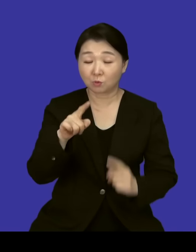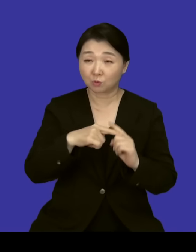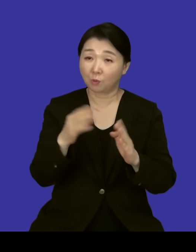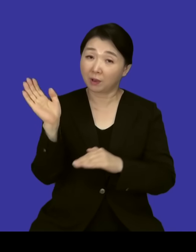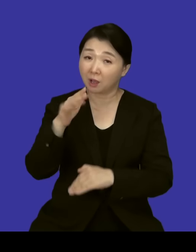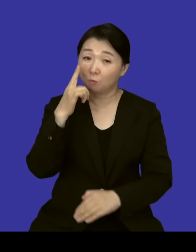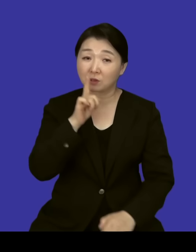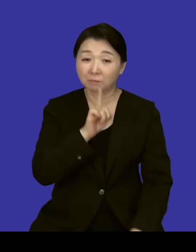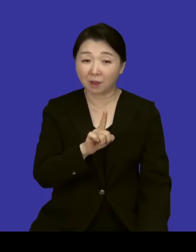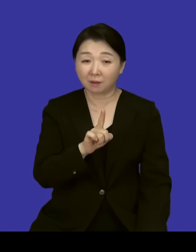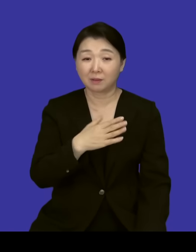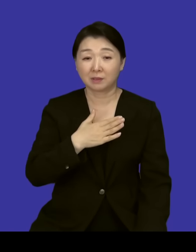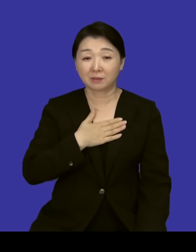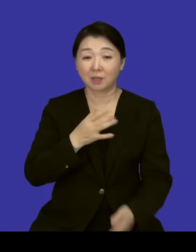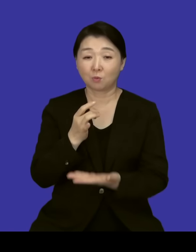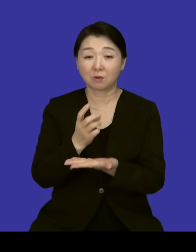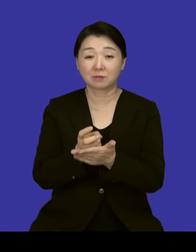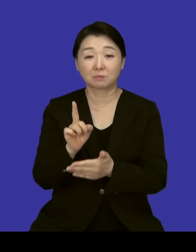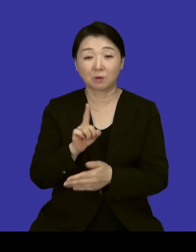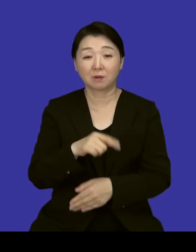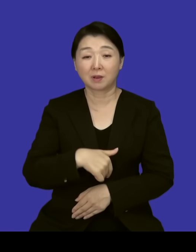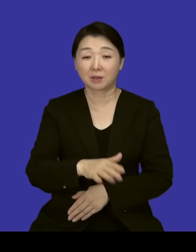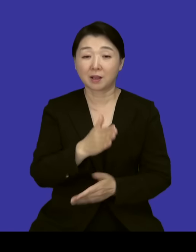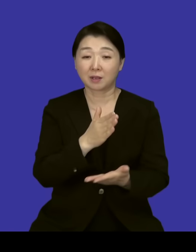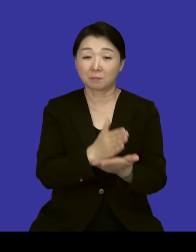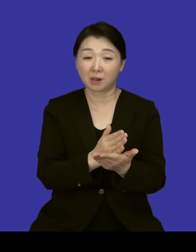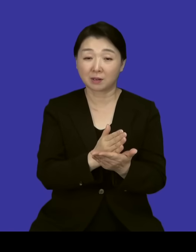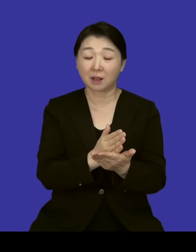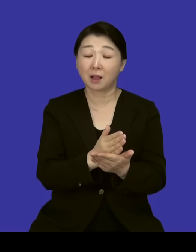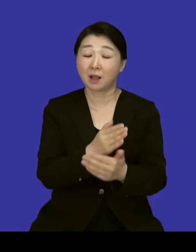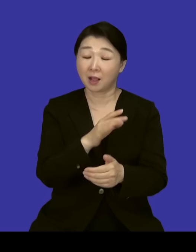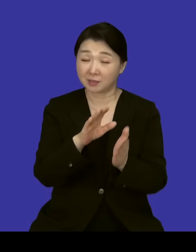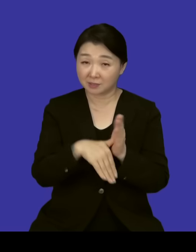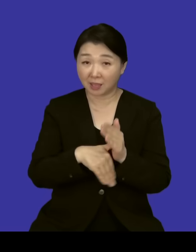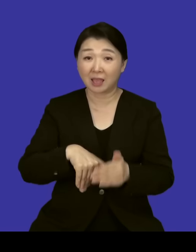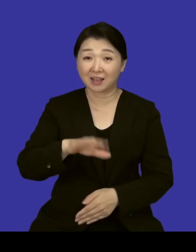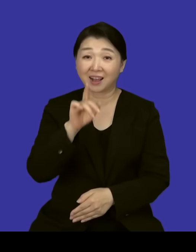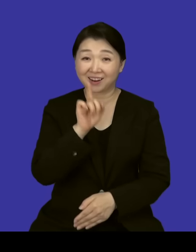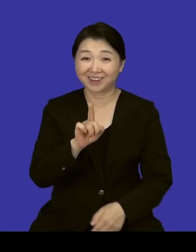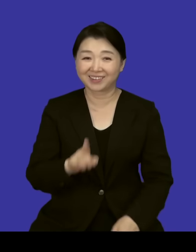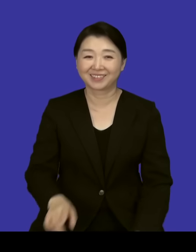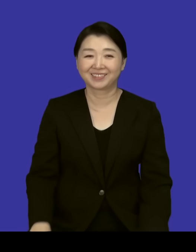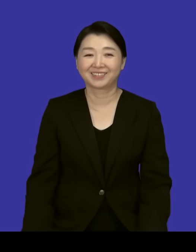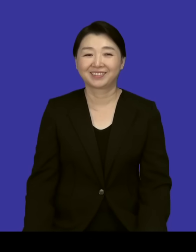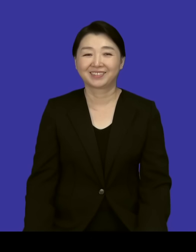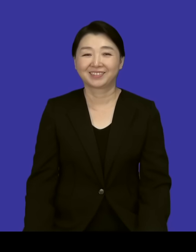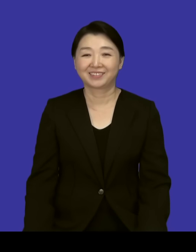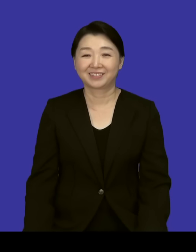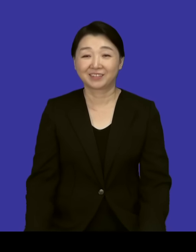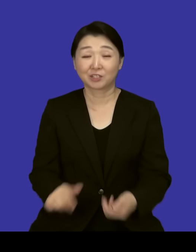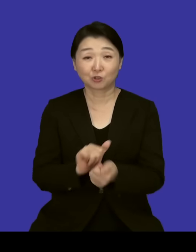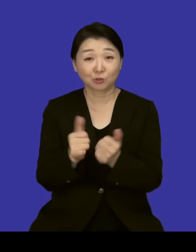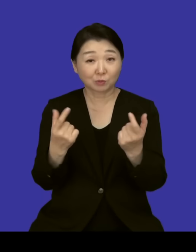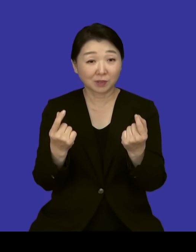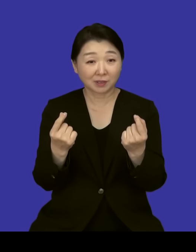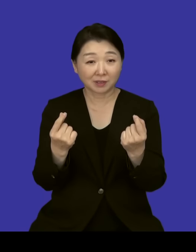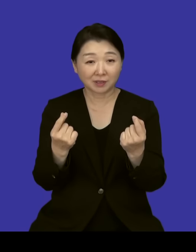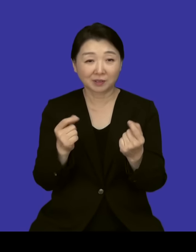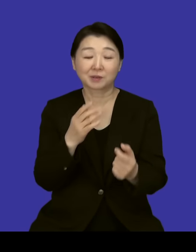거니까. 네네. 근데 제 원칙 중에 하나가 갈까 말까 할 때는 가라는 원칙이거든요. 주식도 그런 겁니까? 예,